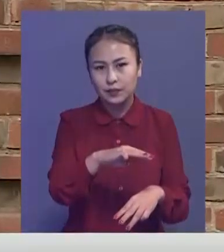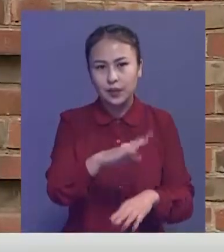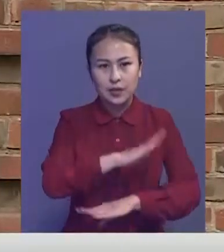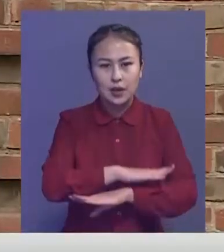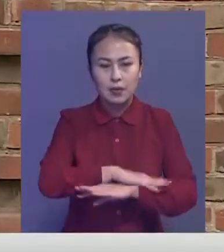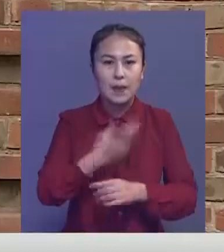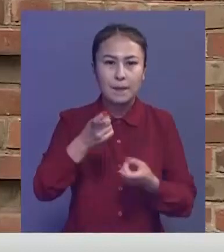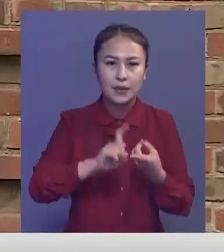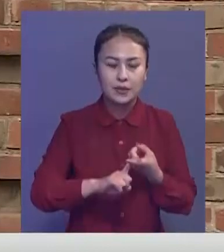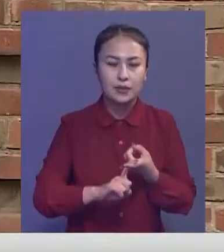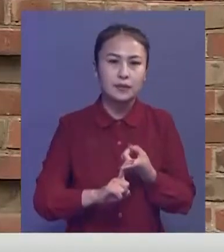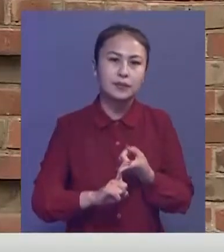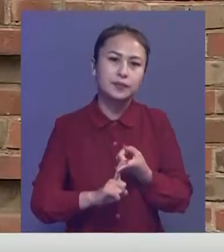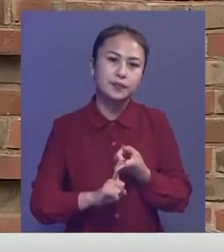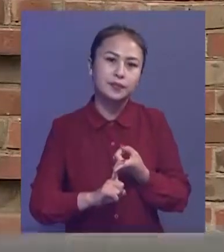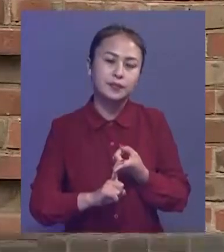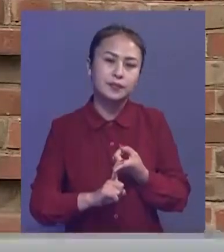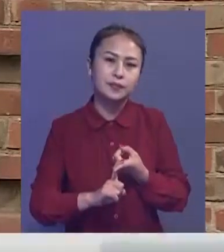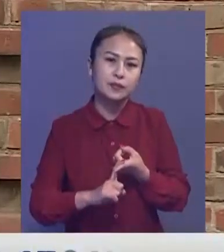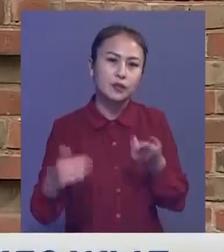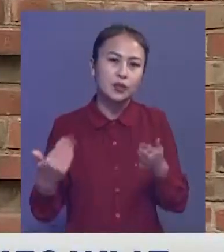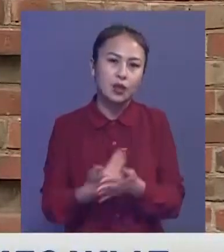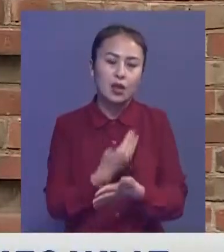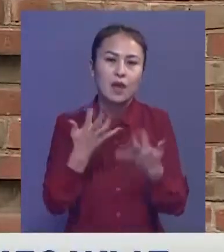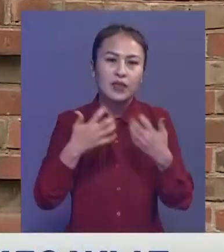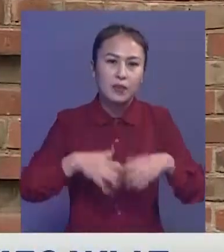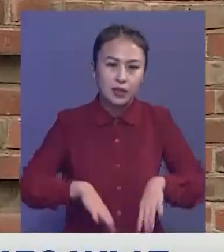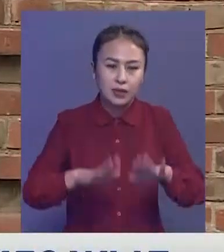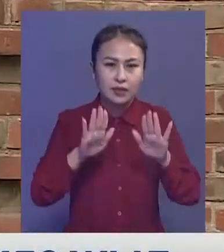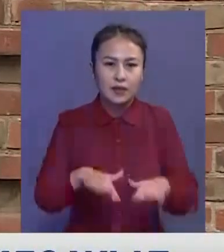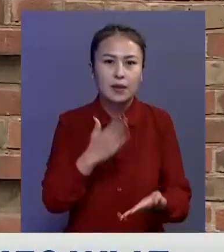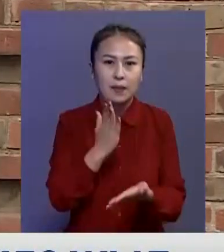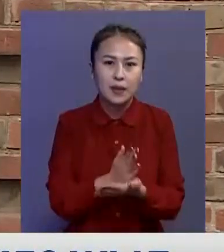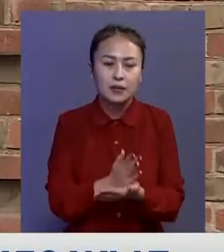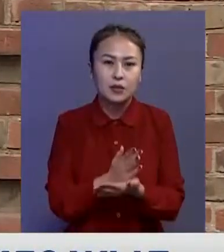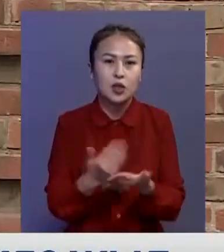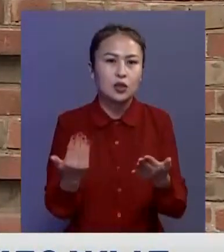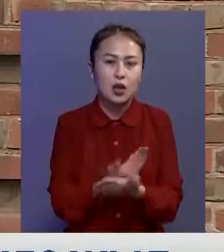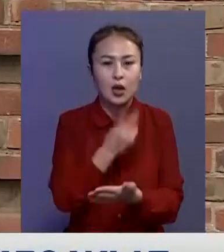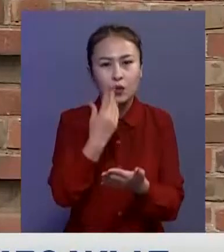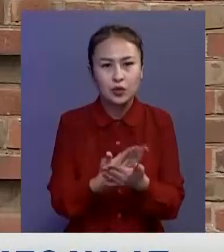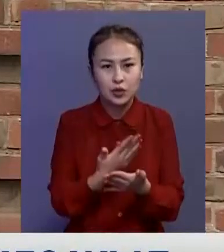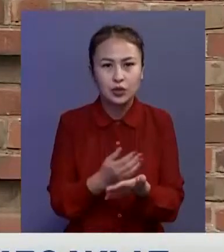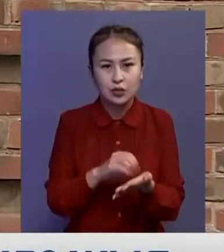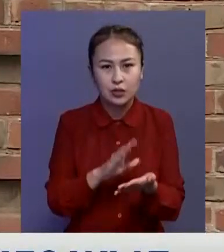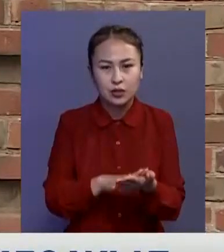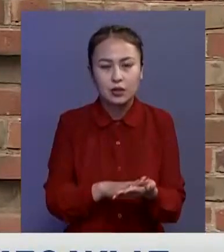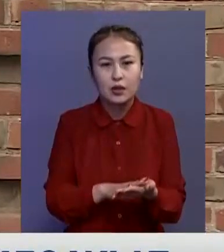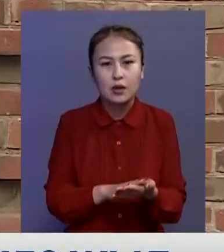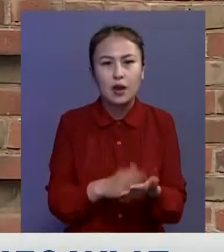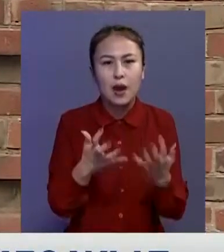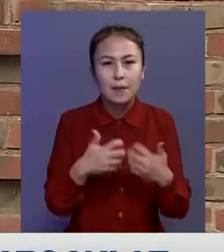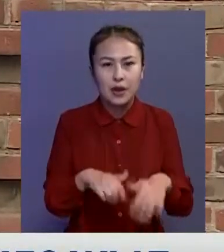тәртіпке байланысты. Қазір жаңадан автоматтық станция орнатылған. Жаңа көрсеткіштер,